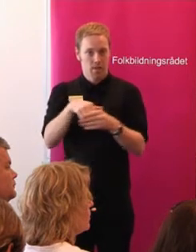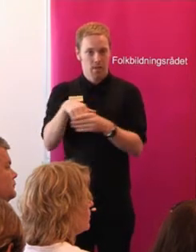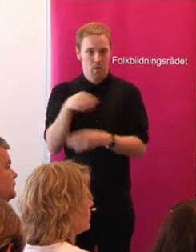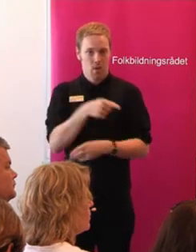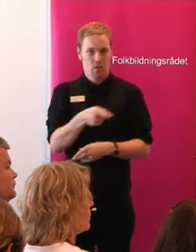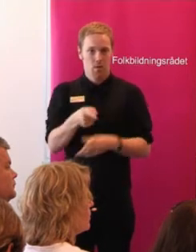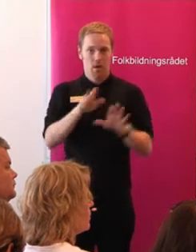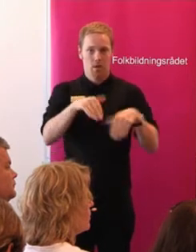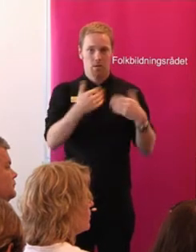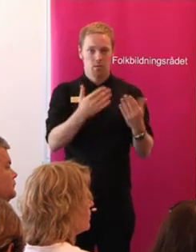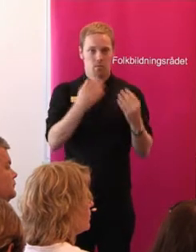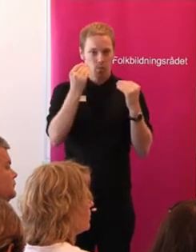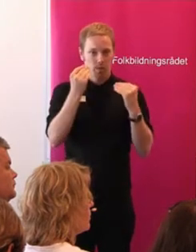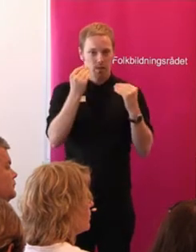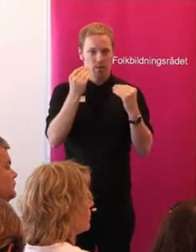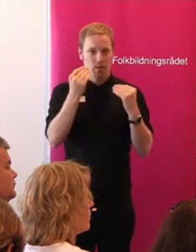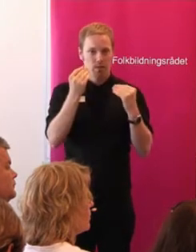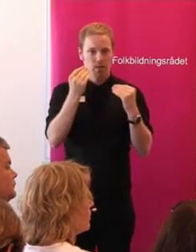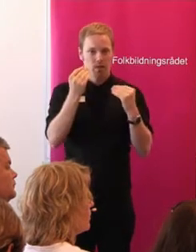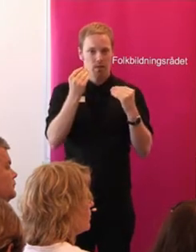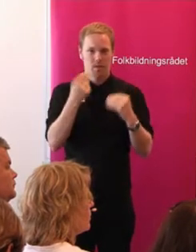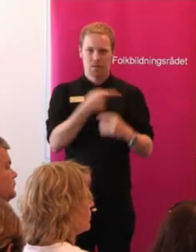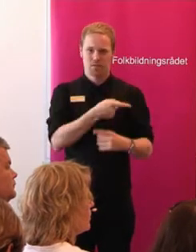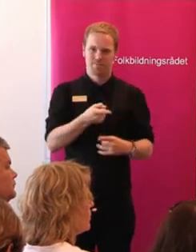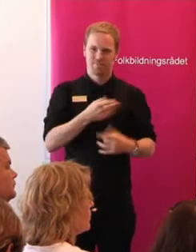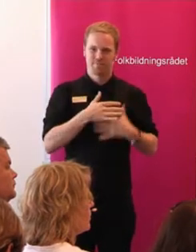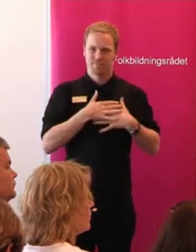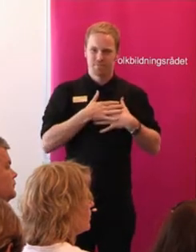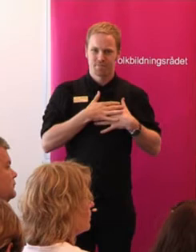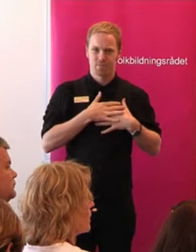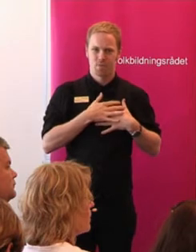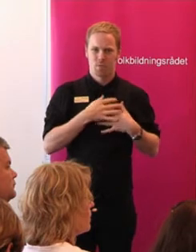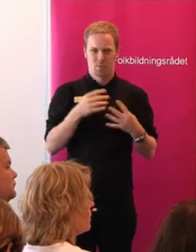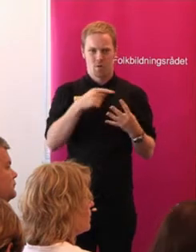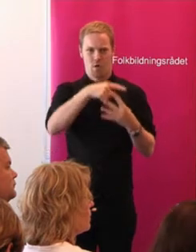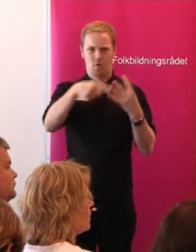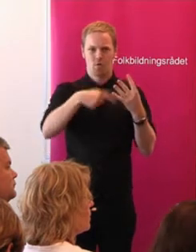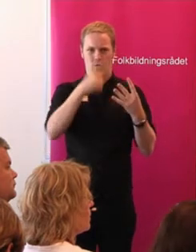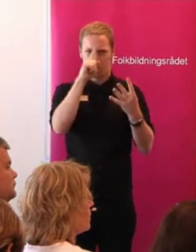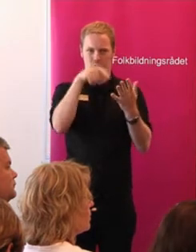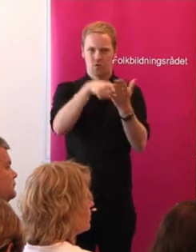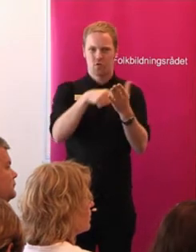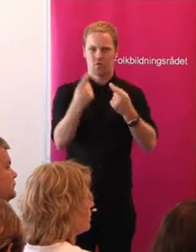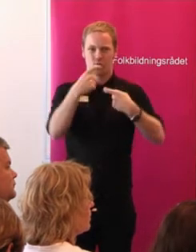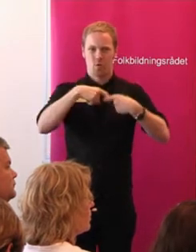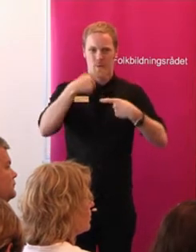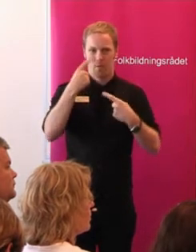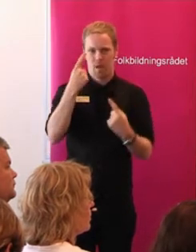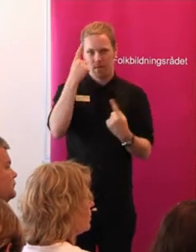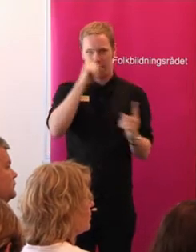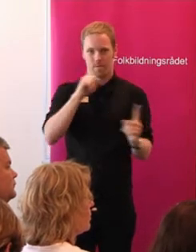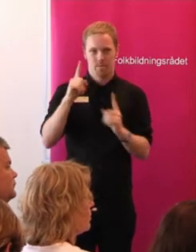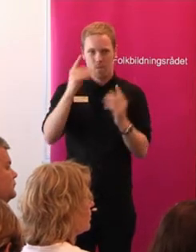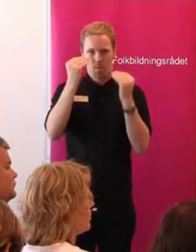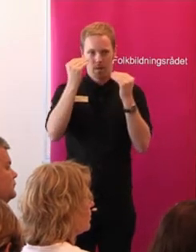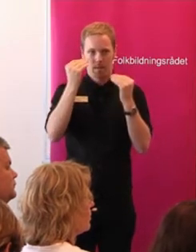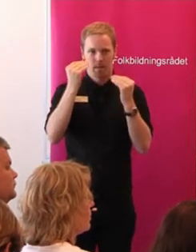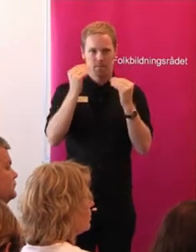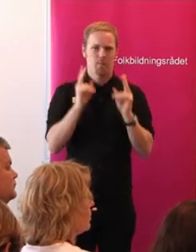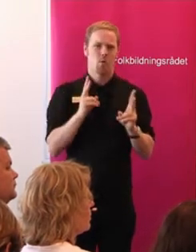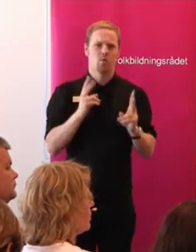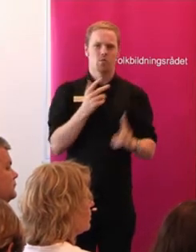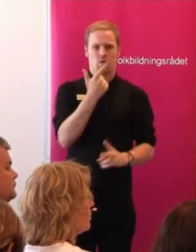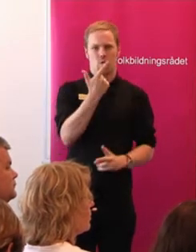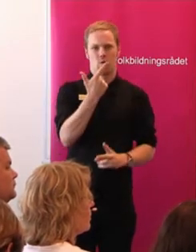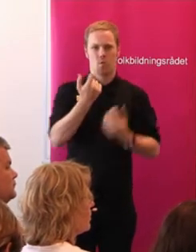utbildade människor som gillar folkbildningens i synnerhet fyra syfte, men även de här andra sju verksamhetsområdena,